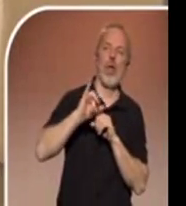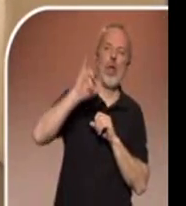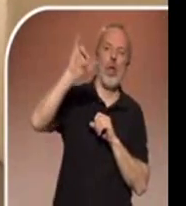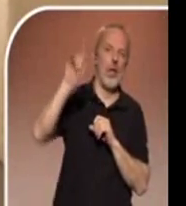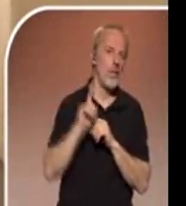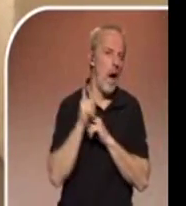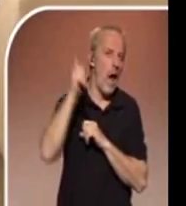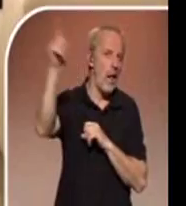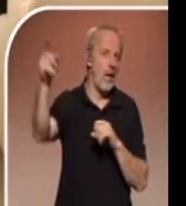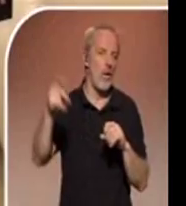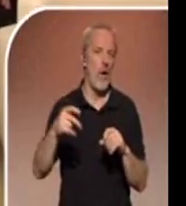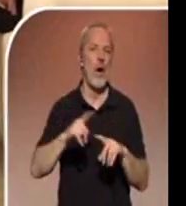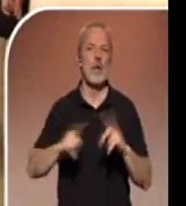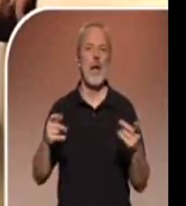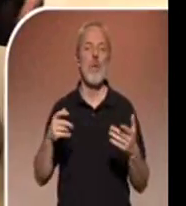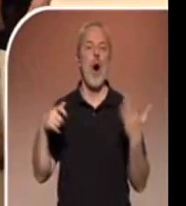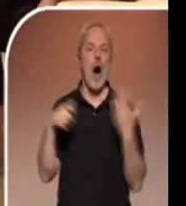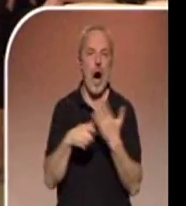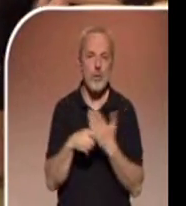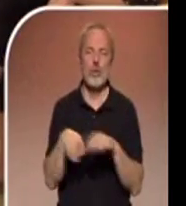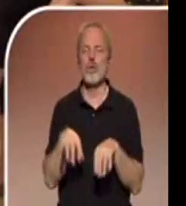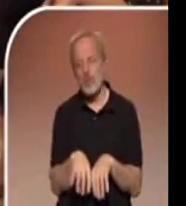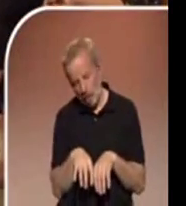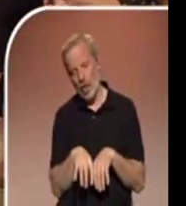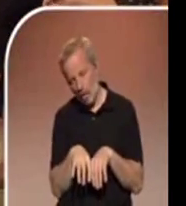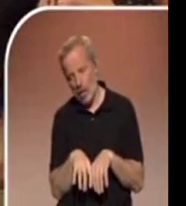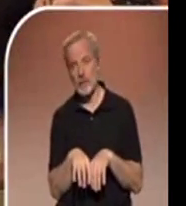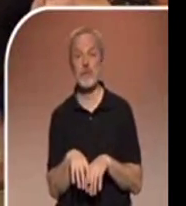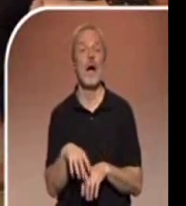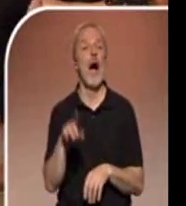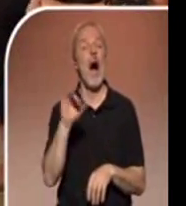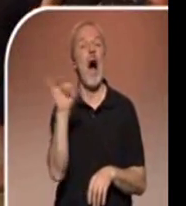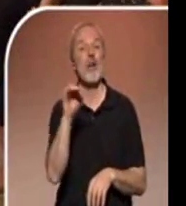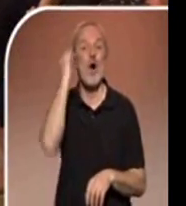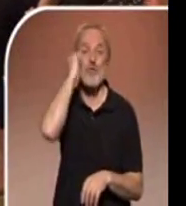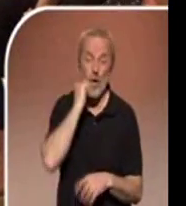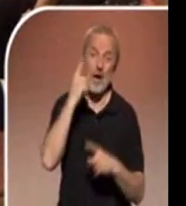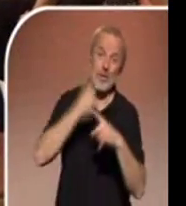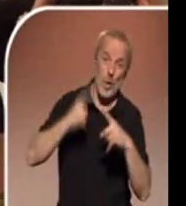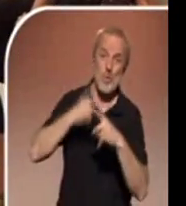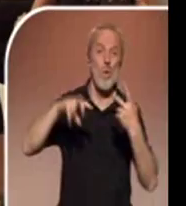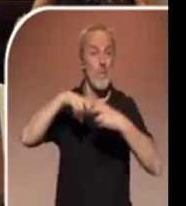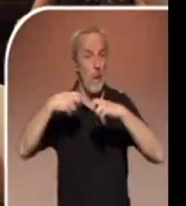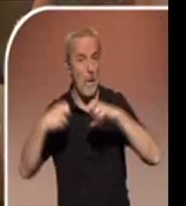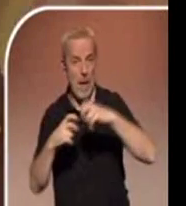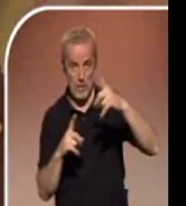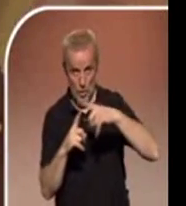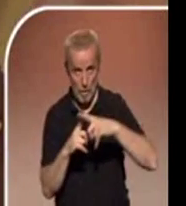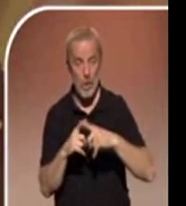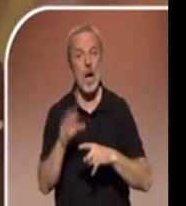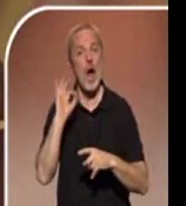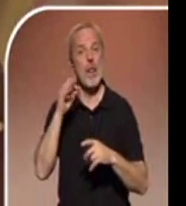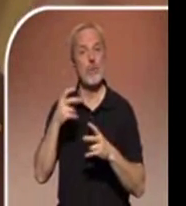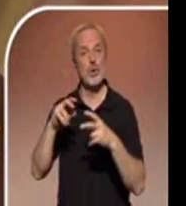cesty přes noc autobusem. Doporučujete tedy kompresní punčochy pro lidi, kteří mají třeba sklony k trombózám, nebo stačí, když se